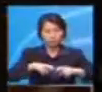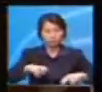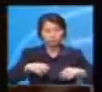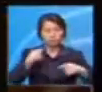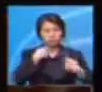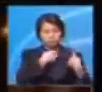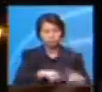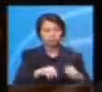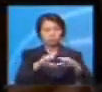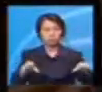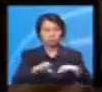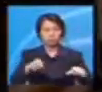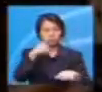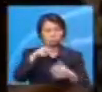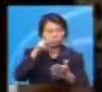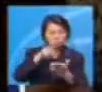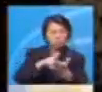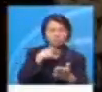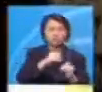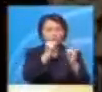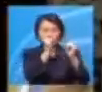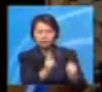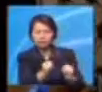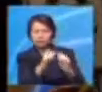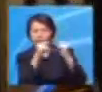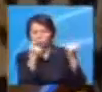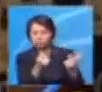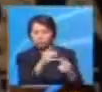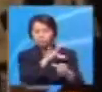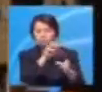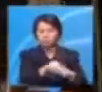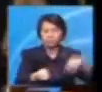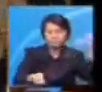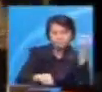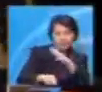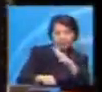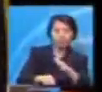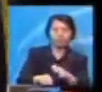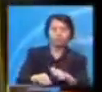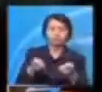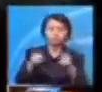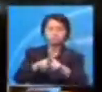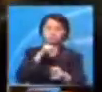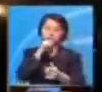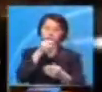sedang dijalankan bagi mengenal pasti individu atau kumpulan